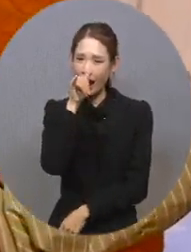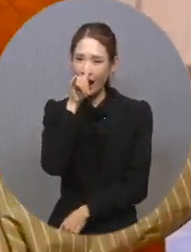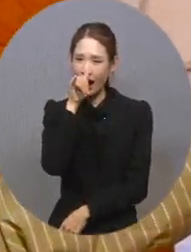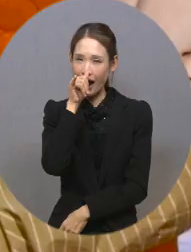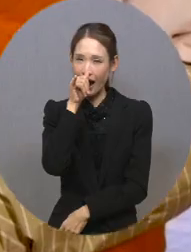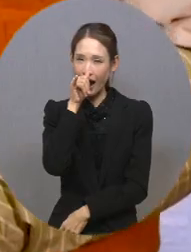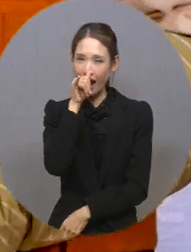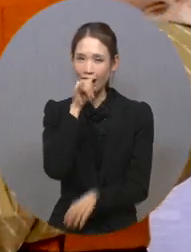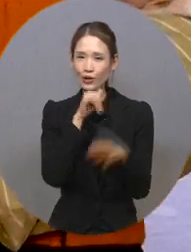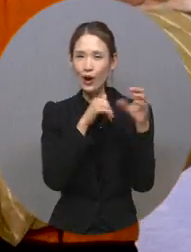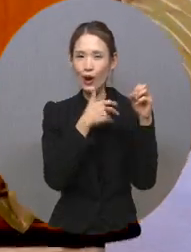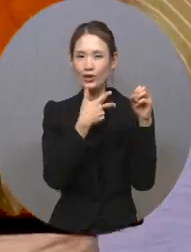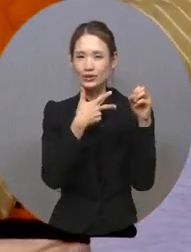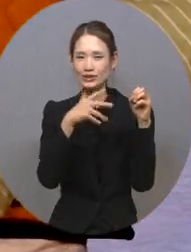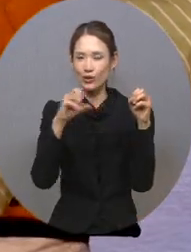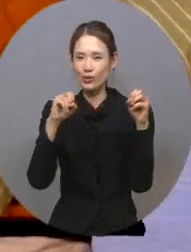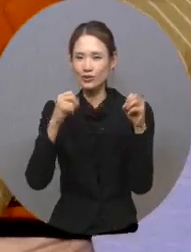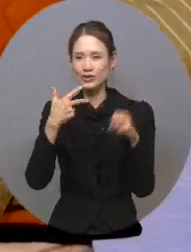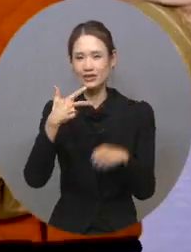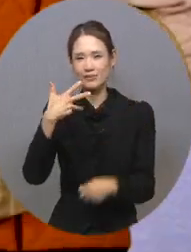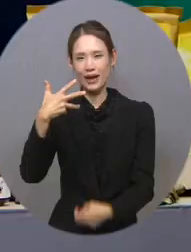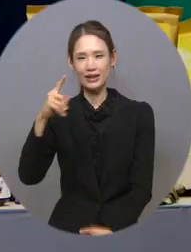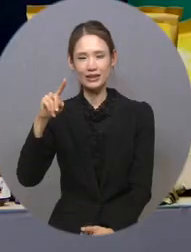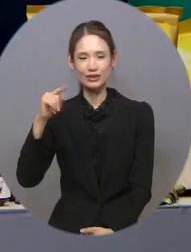전화번호 0710-7816-8010.